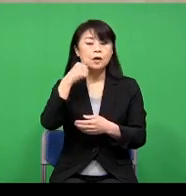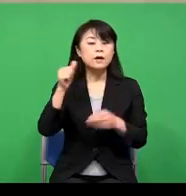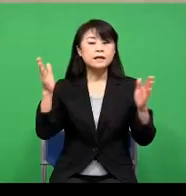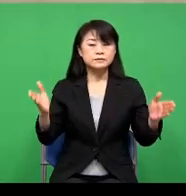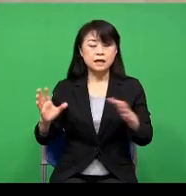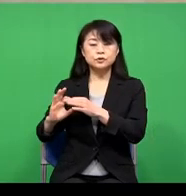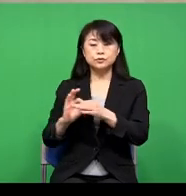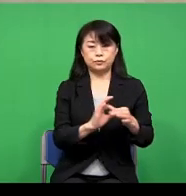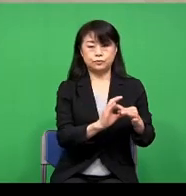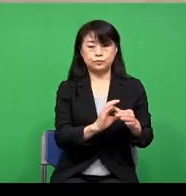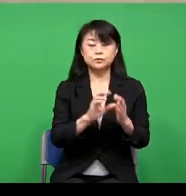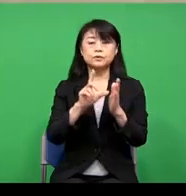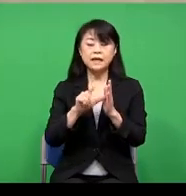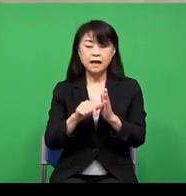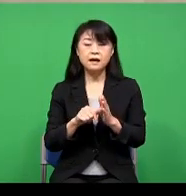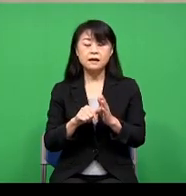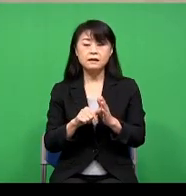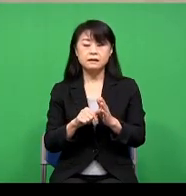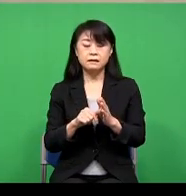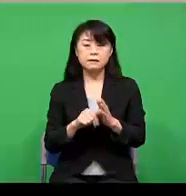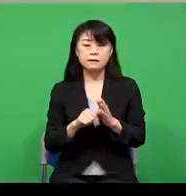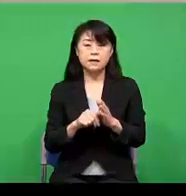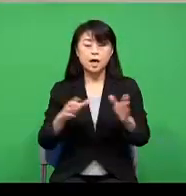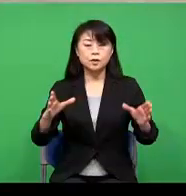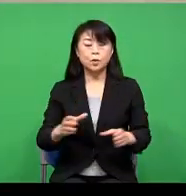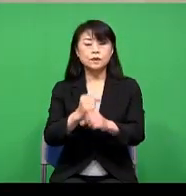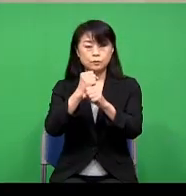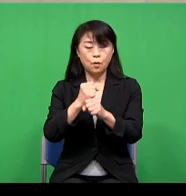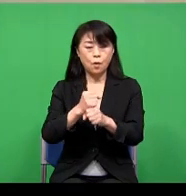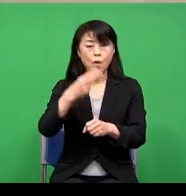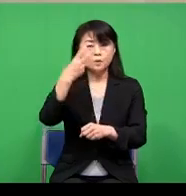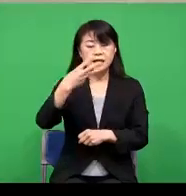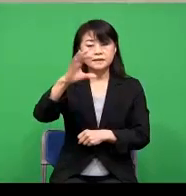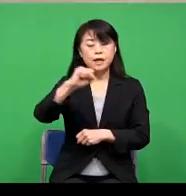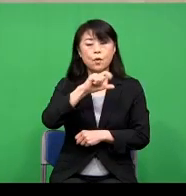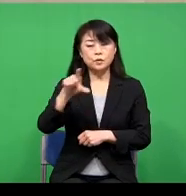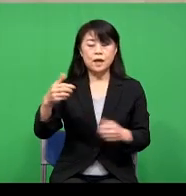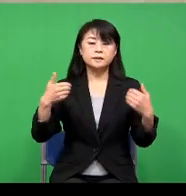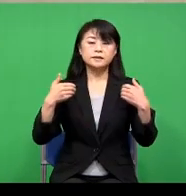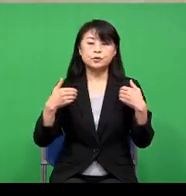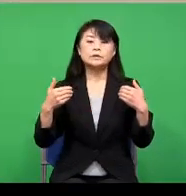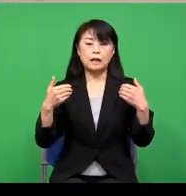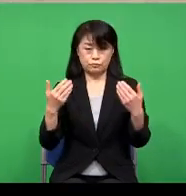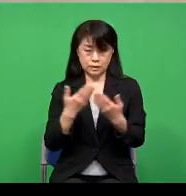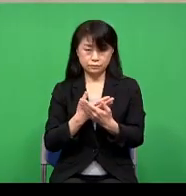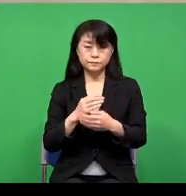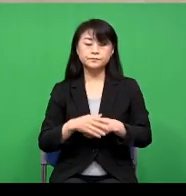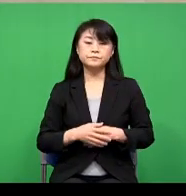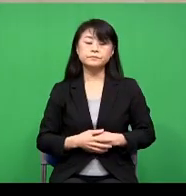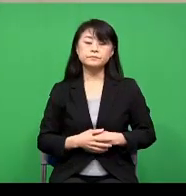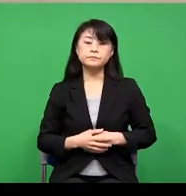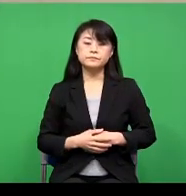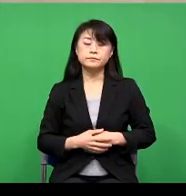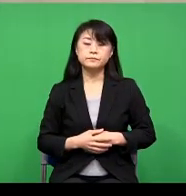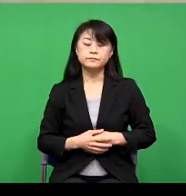なるべくならですね、景気も早期に回復して、これがそんなに使われないということをもちろん望みたいですけれ